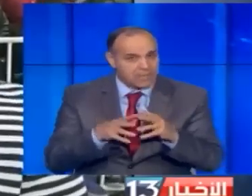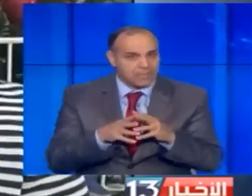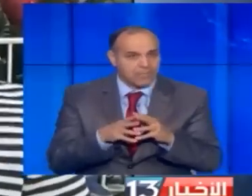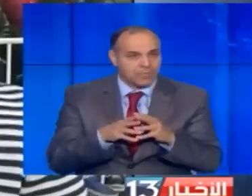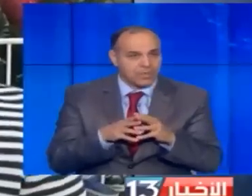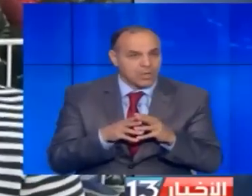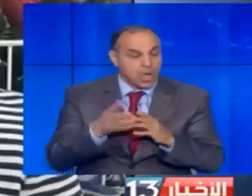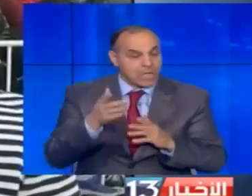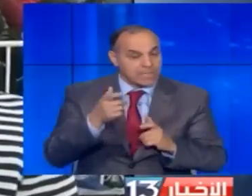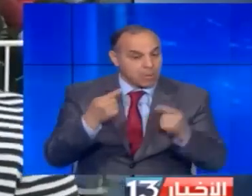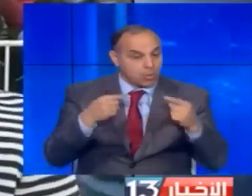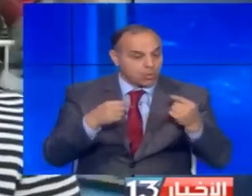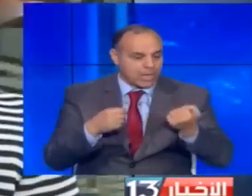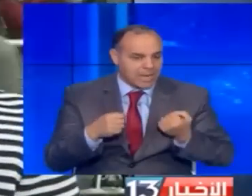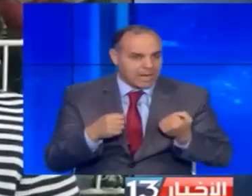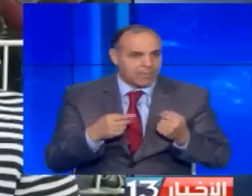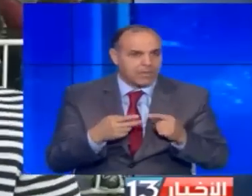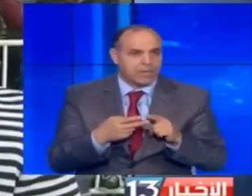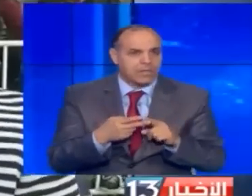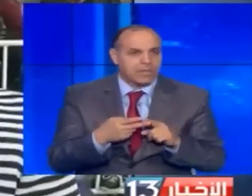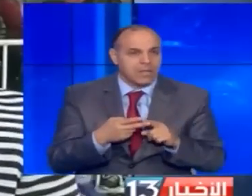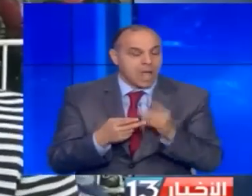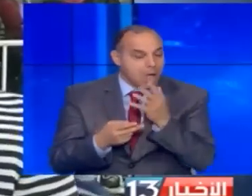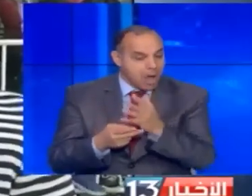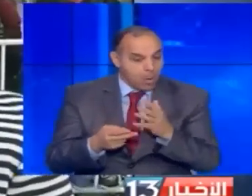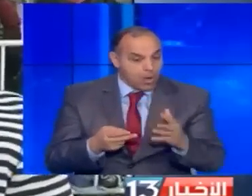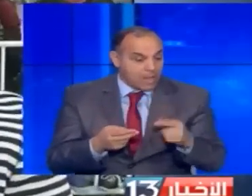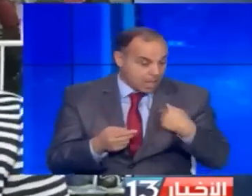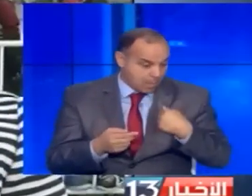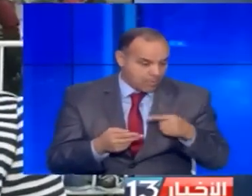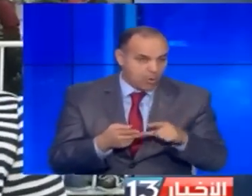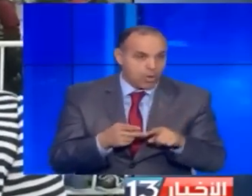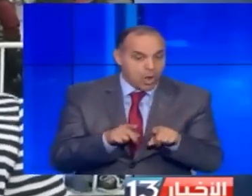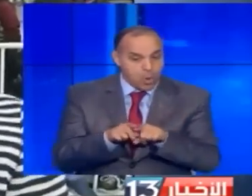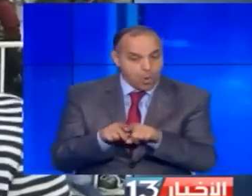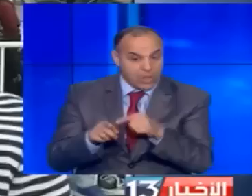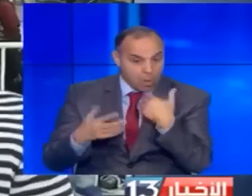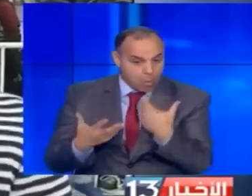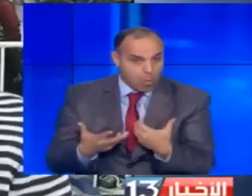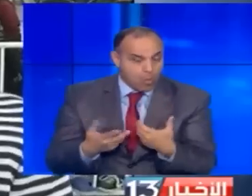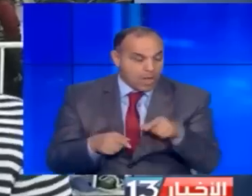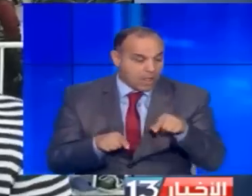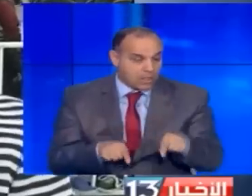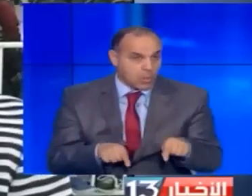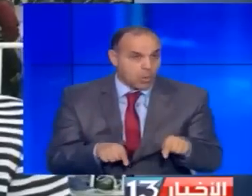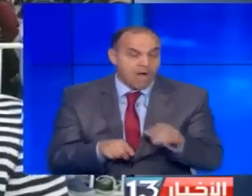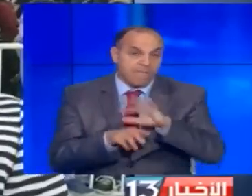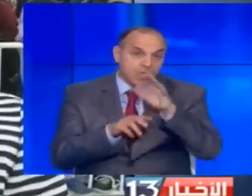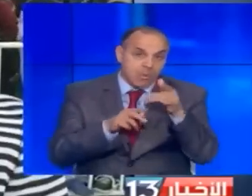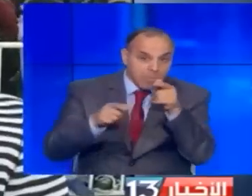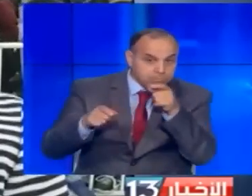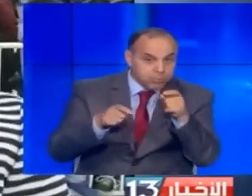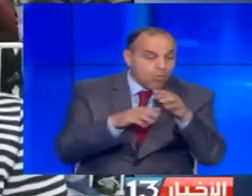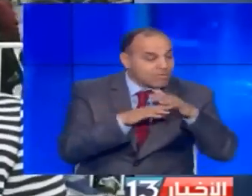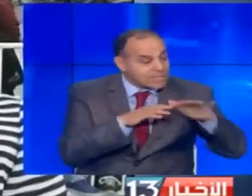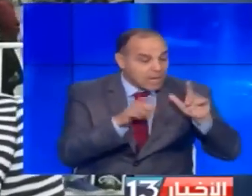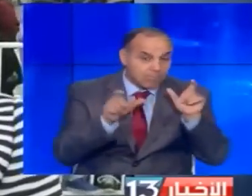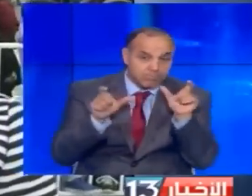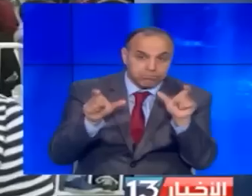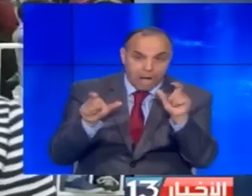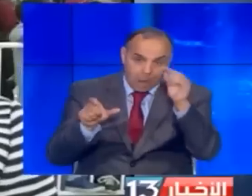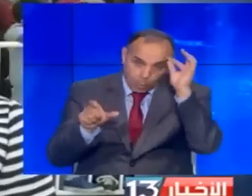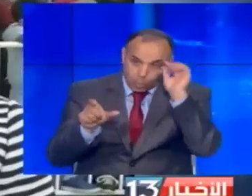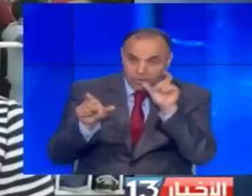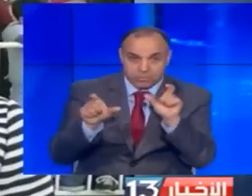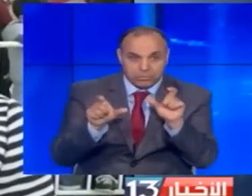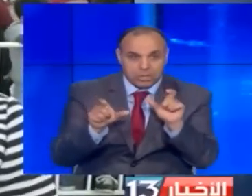هو سلاحنا ضد الإرهاب، هو أولادنا هم أخواتنا اللي هم موجودين في الجبال وفي الصحراء للدفاع عنا